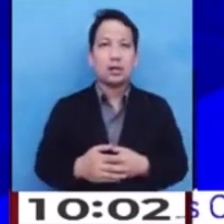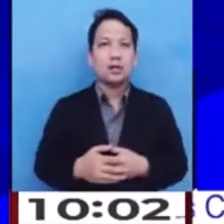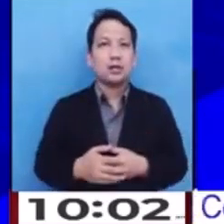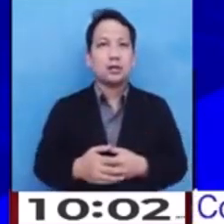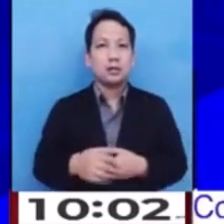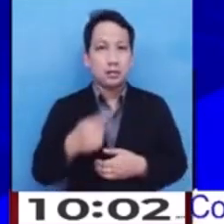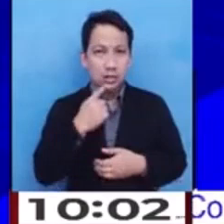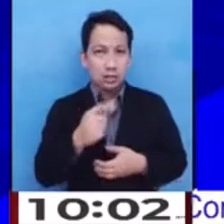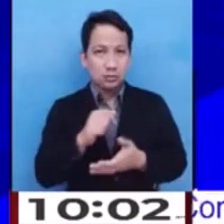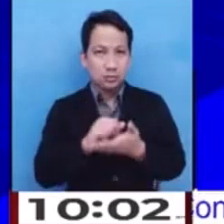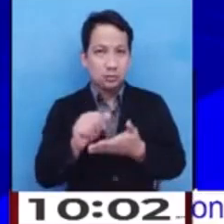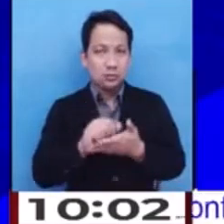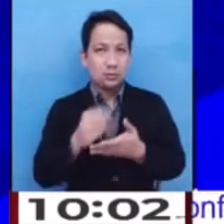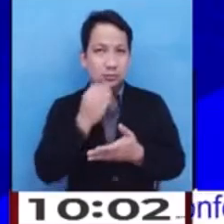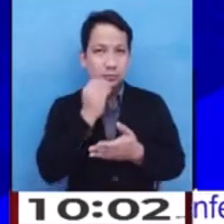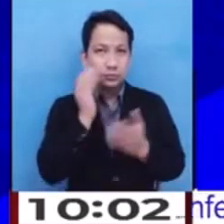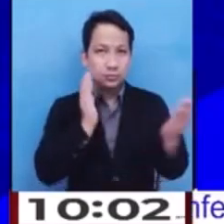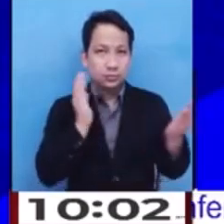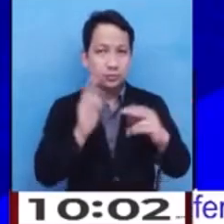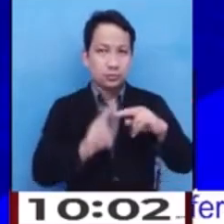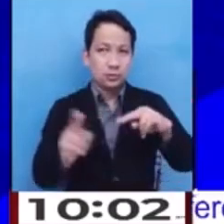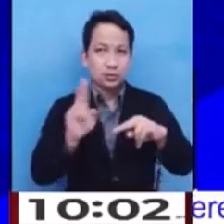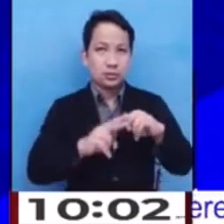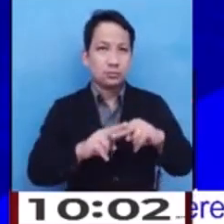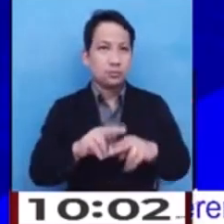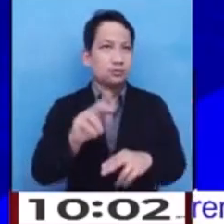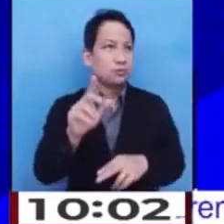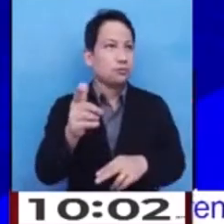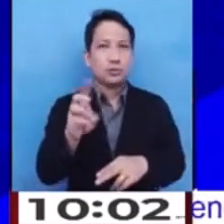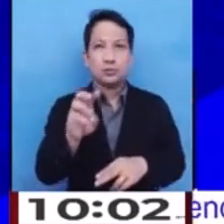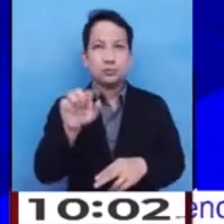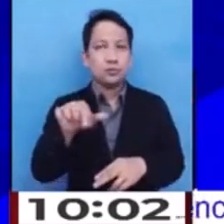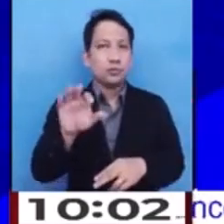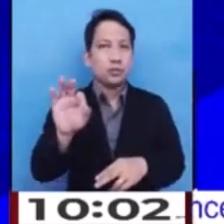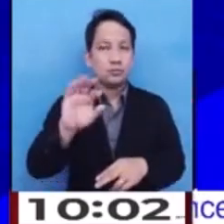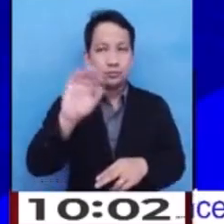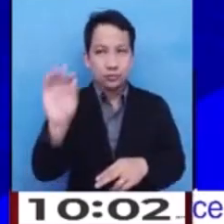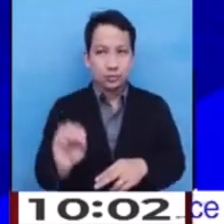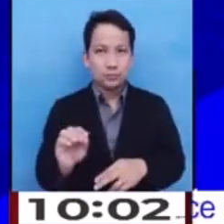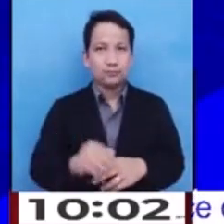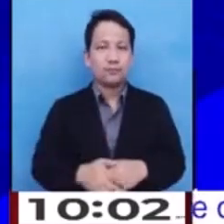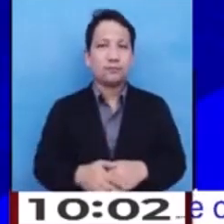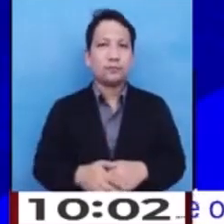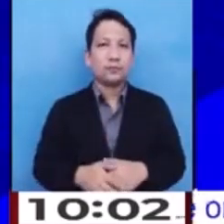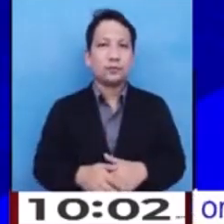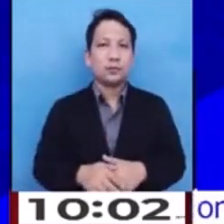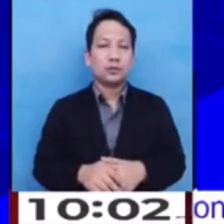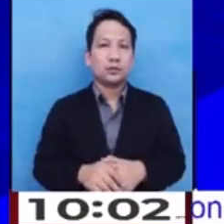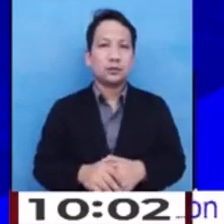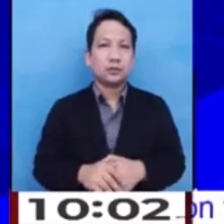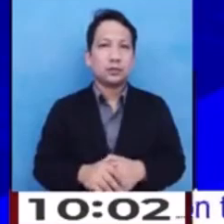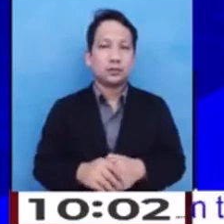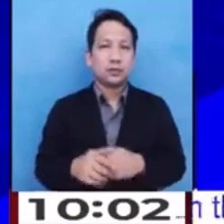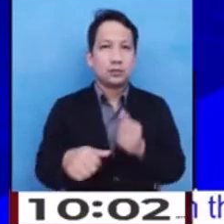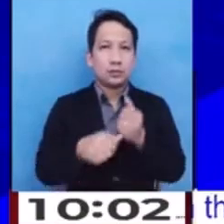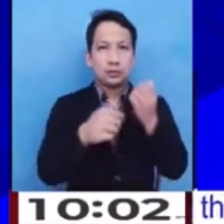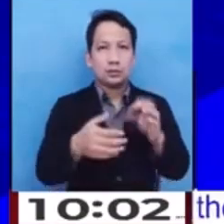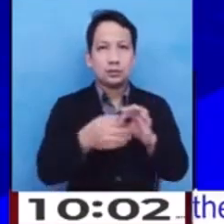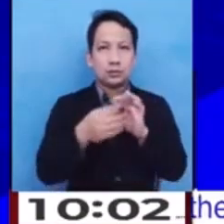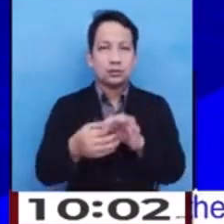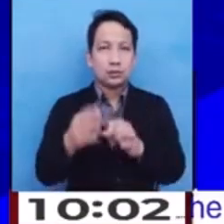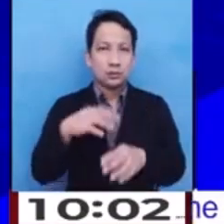food service activities na tumaas ng 26.9%, transportation and storage na tumaas